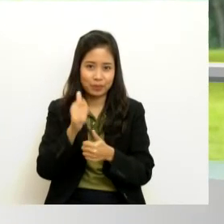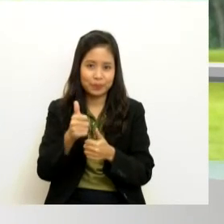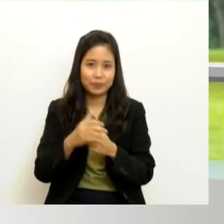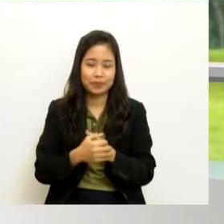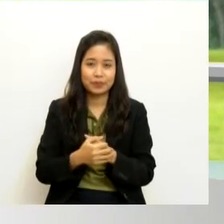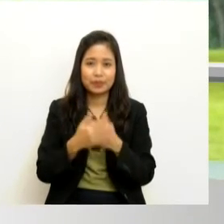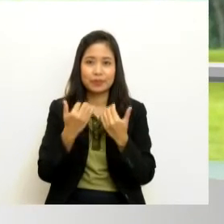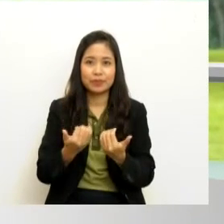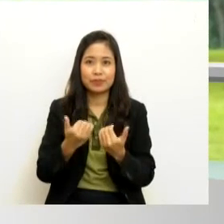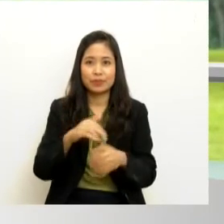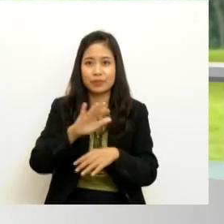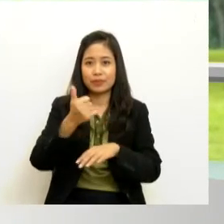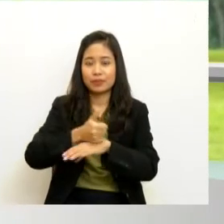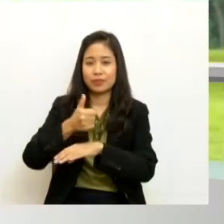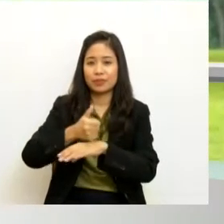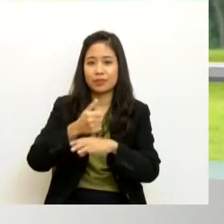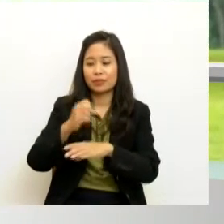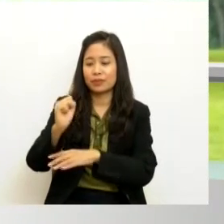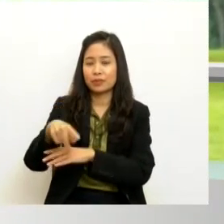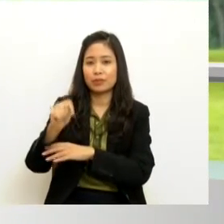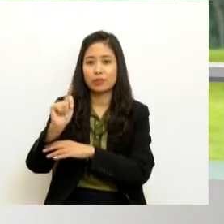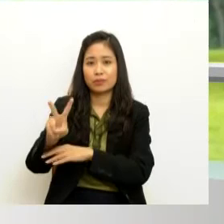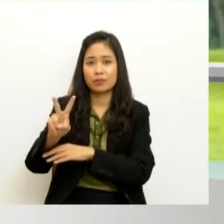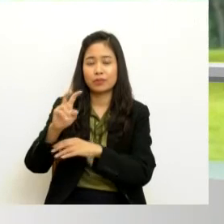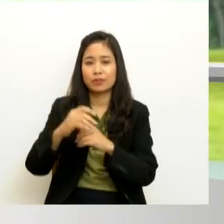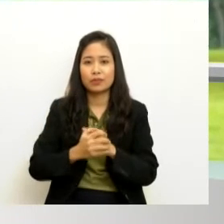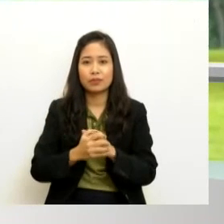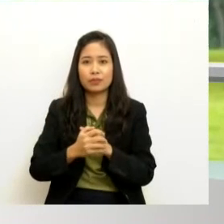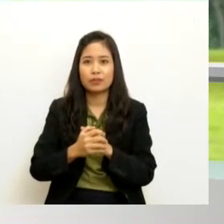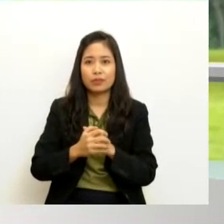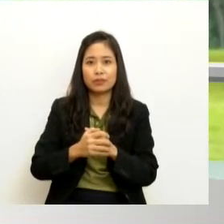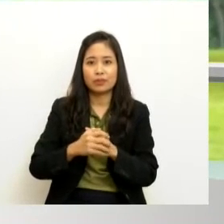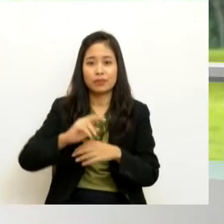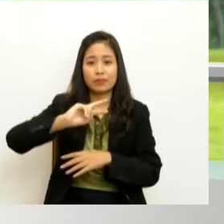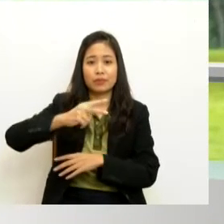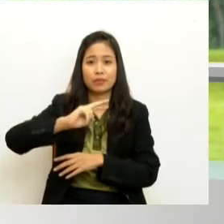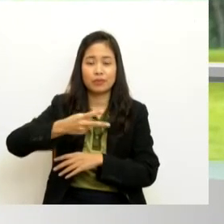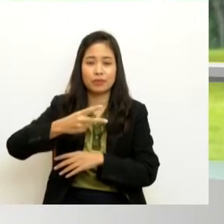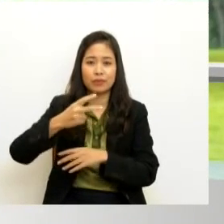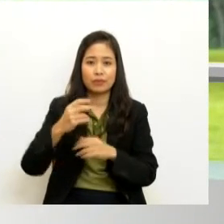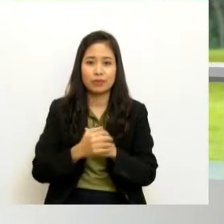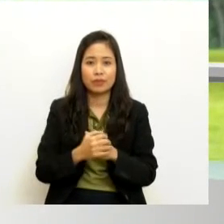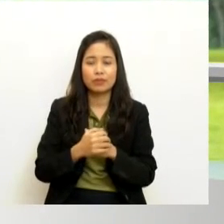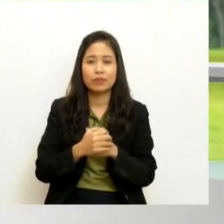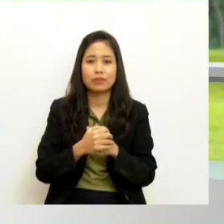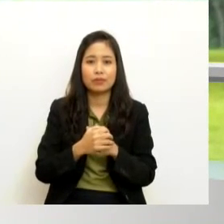ำหรับวันนี้ท่านคณะผู้บริหารจากสำนักงานคณะกรรมการการศึกษาขั้นพื้นฐานทุกท่านพร้อมด้วยคุณเมธาวีภูมิลินล่ามภาษ